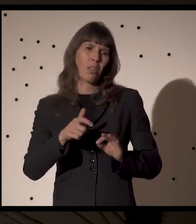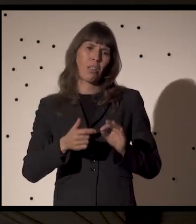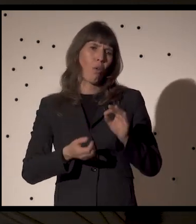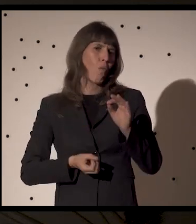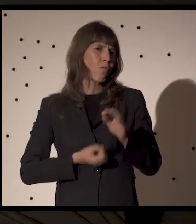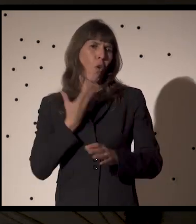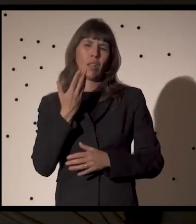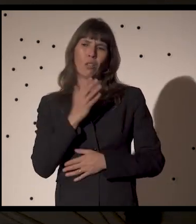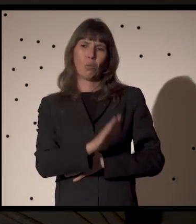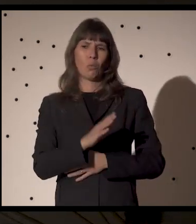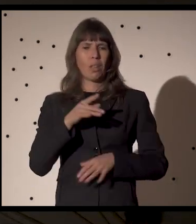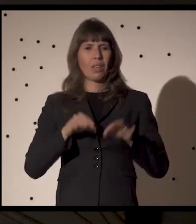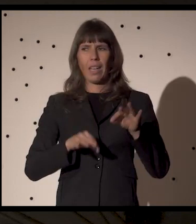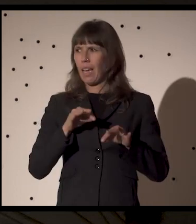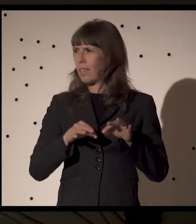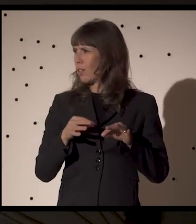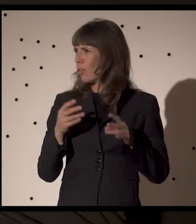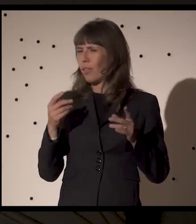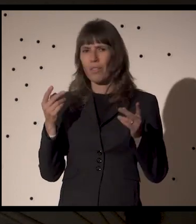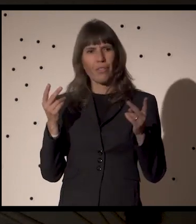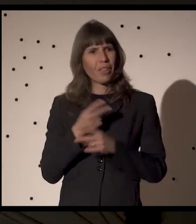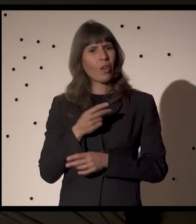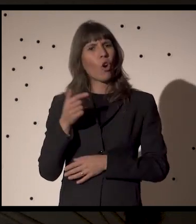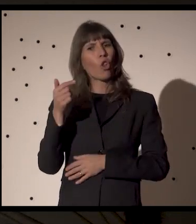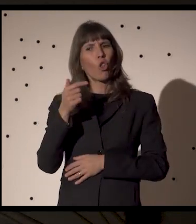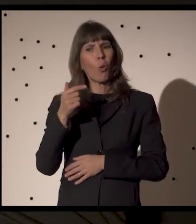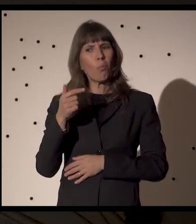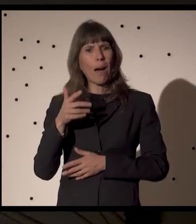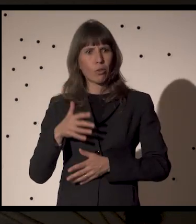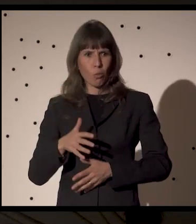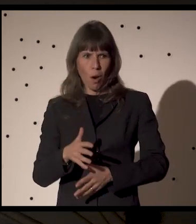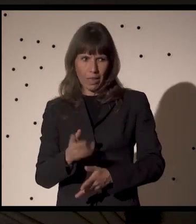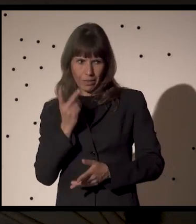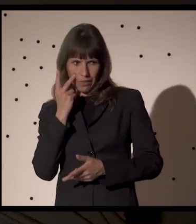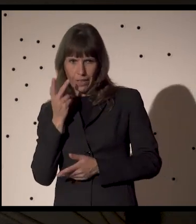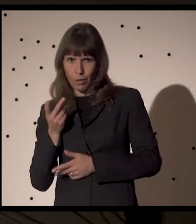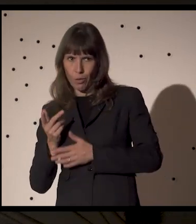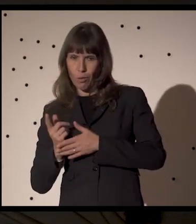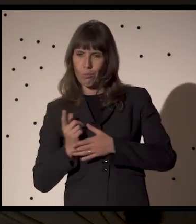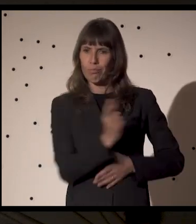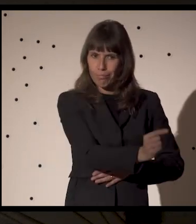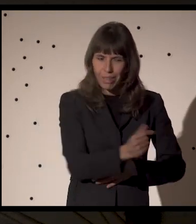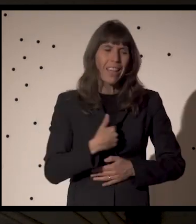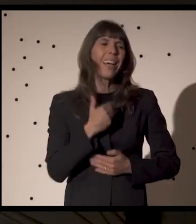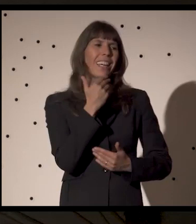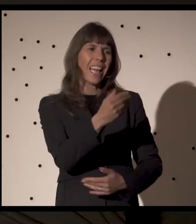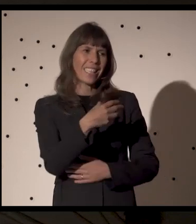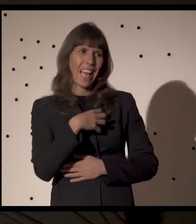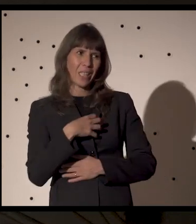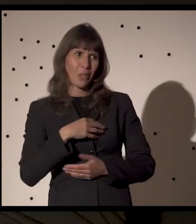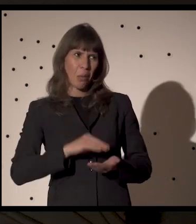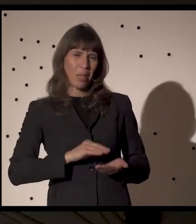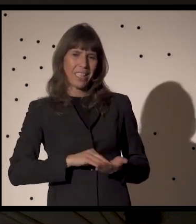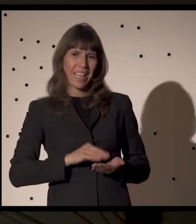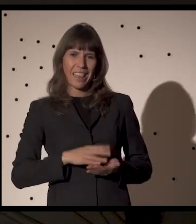Vedo che Tommaso da segni di trasloco e quindi ringrazio l'assessore per la sua presenza e